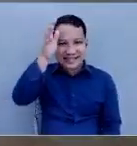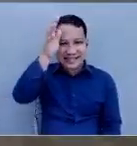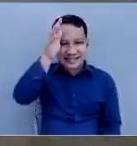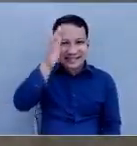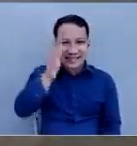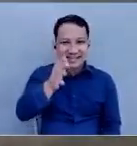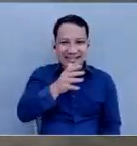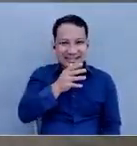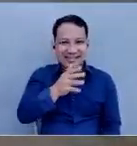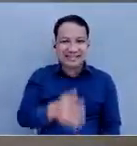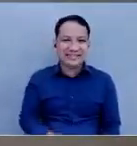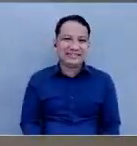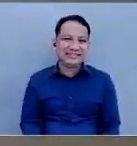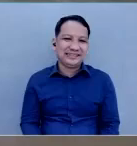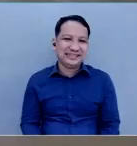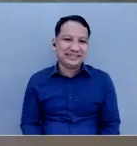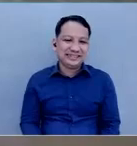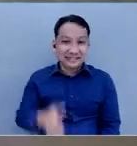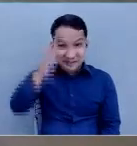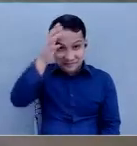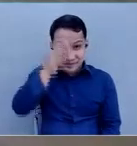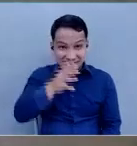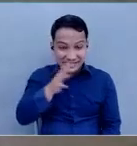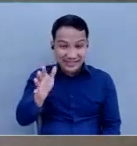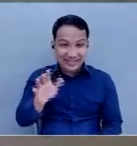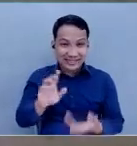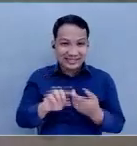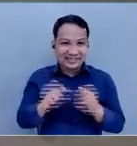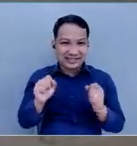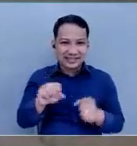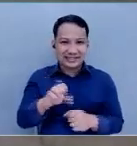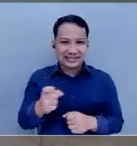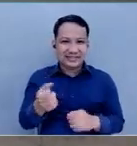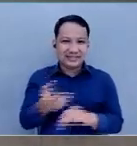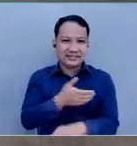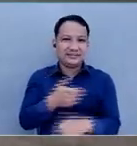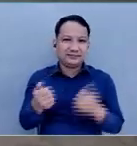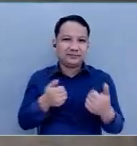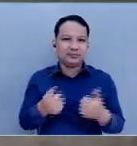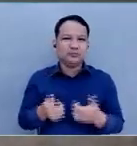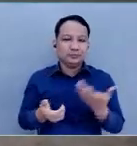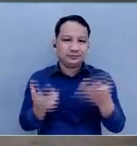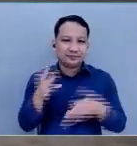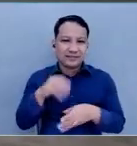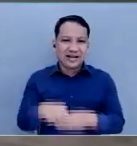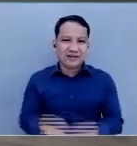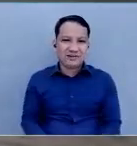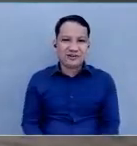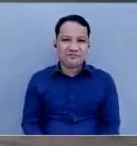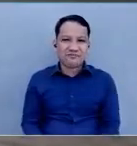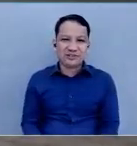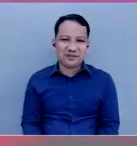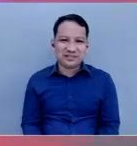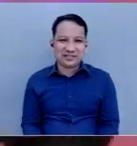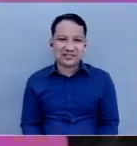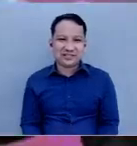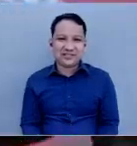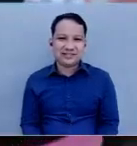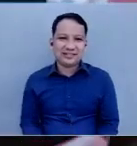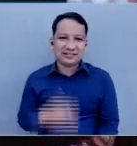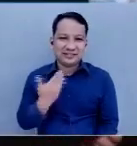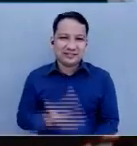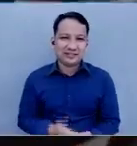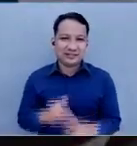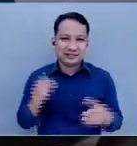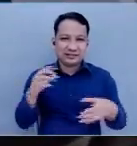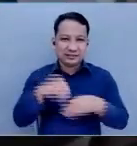Mother! Kayo, matagal na kayong magkakaibigan, yes, even before the competition. So, paano kayo nabuo as a group? 2017 po, nag-audition